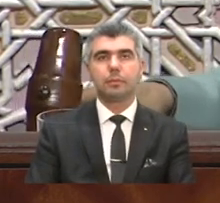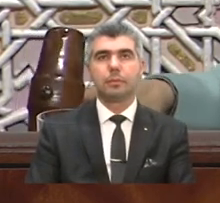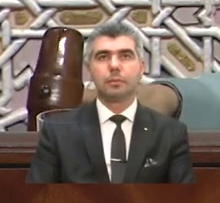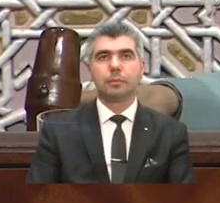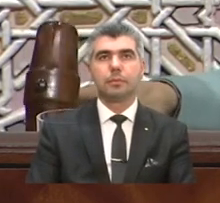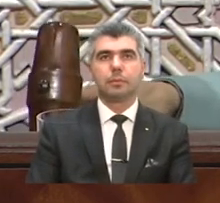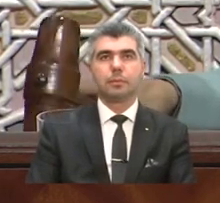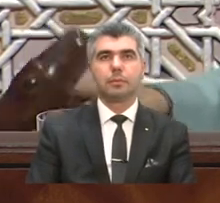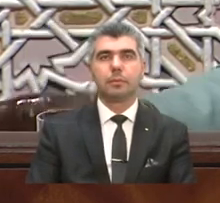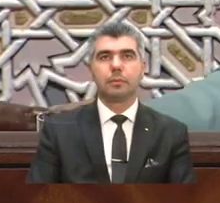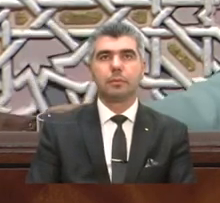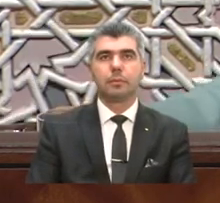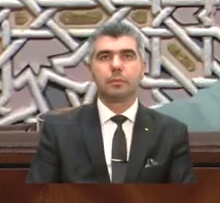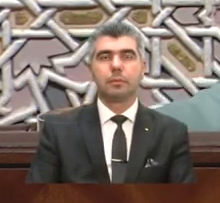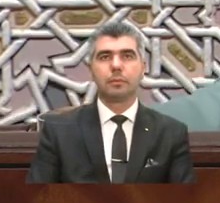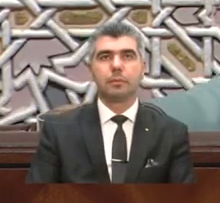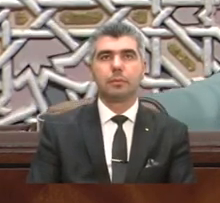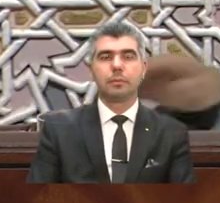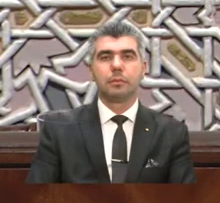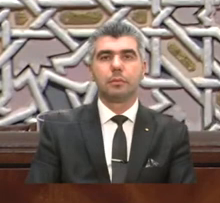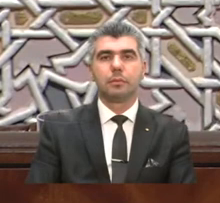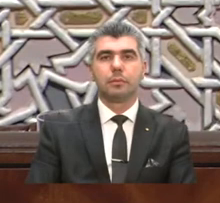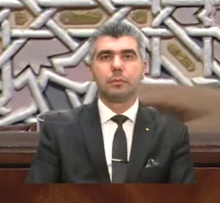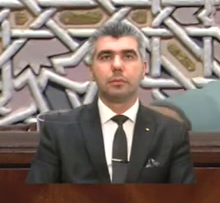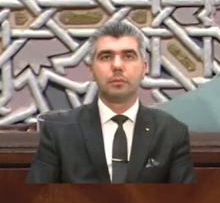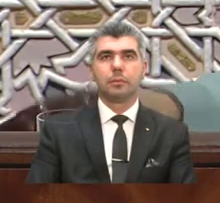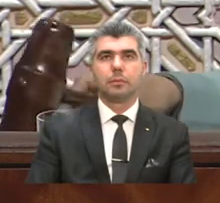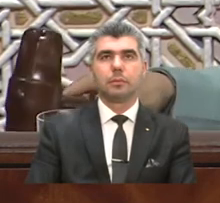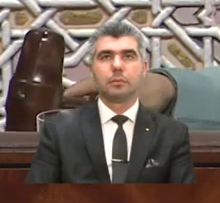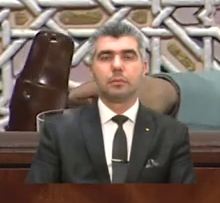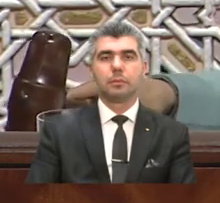جواب السيد الوزير المحترم. تفضل السيد الوزير.